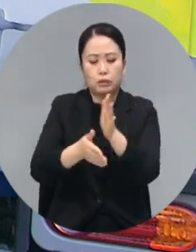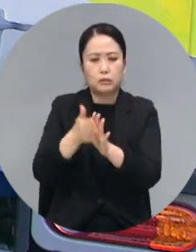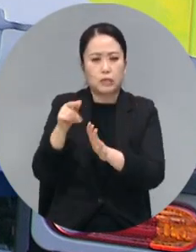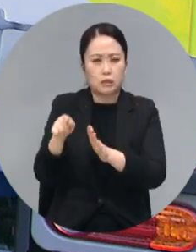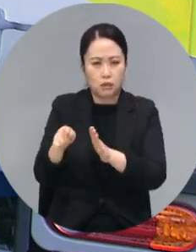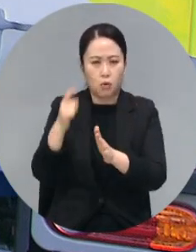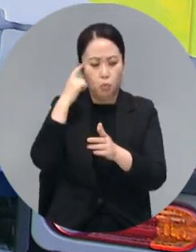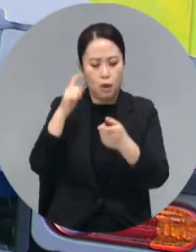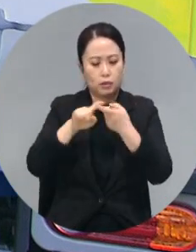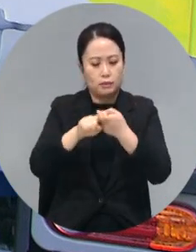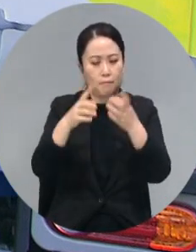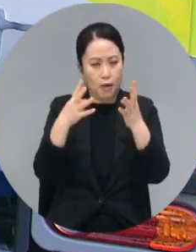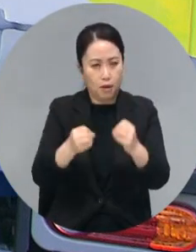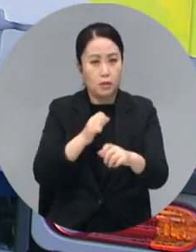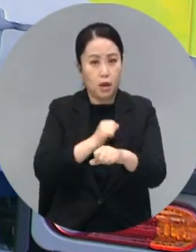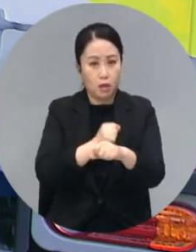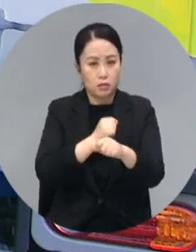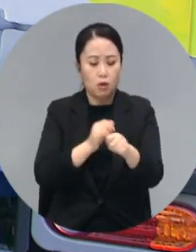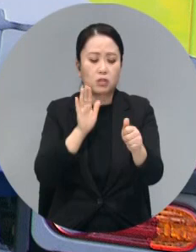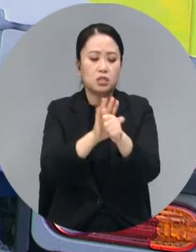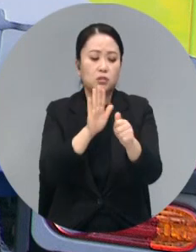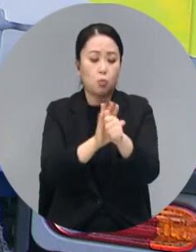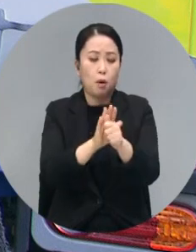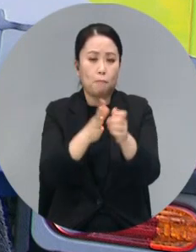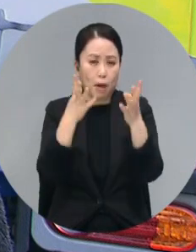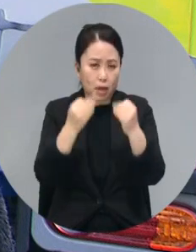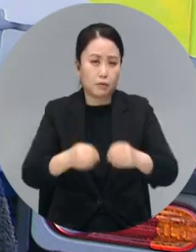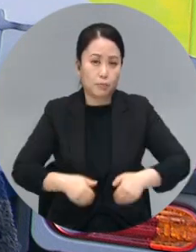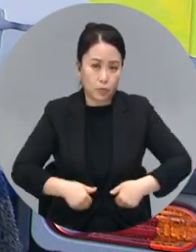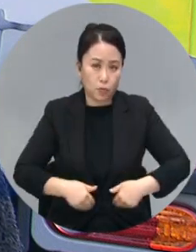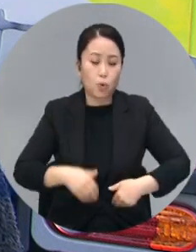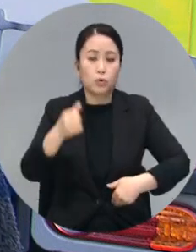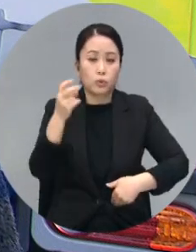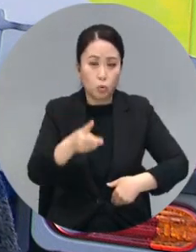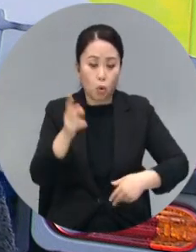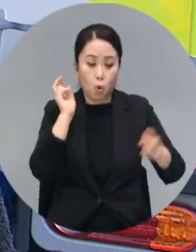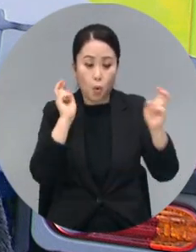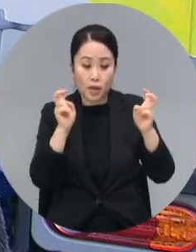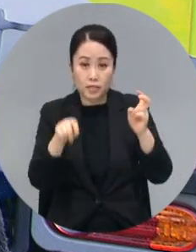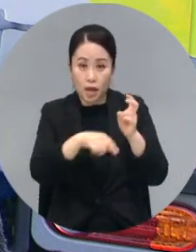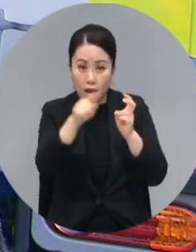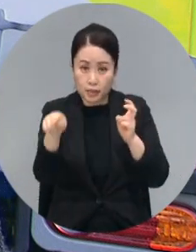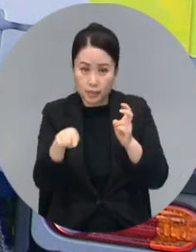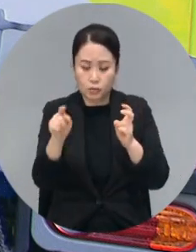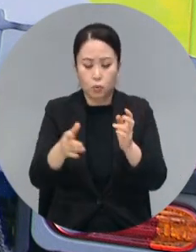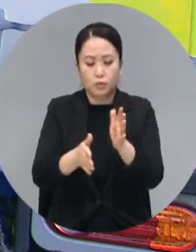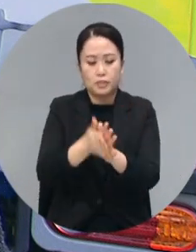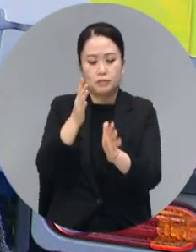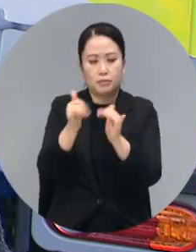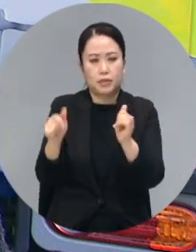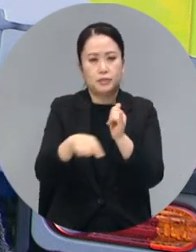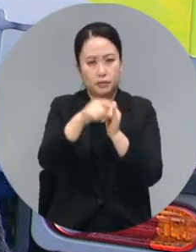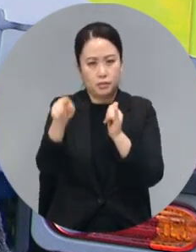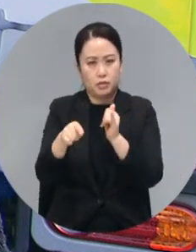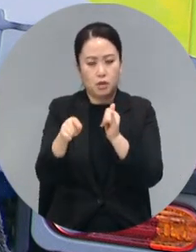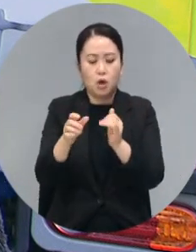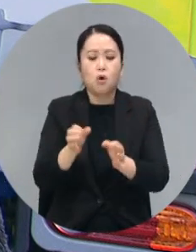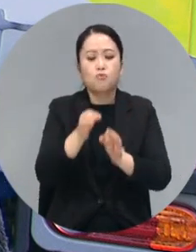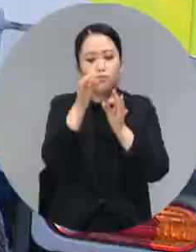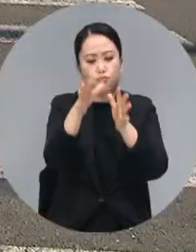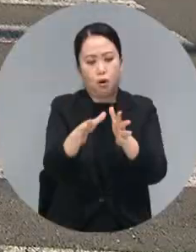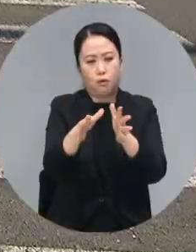가져주셔서 이제 푸드뱅크 지원도 많이 해주시고 그다음에 기부 기업이나 아니면 부산에 계시는 시민분들이 기부를 좀